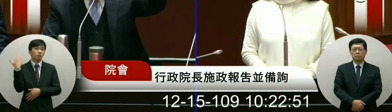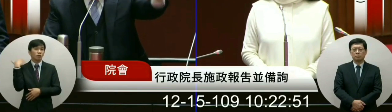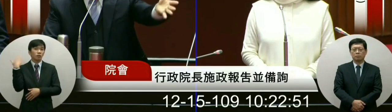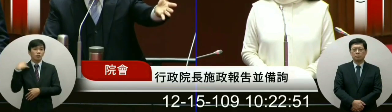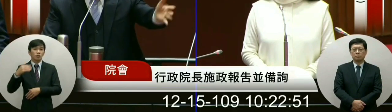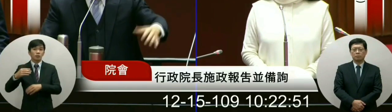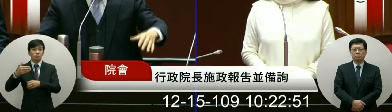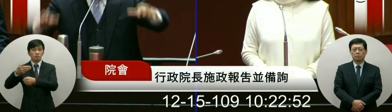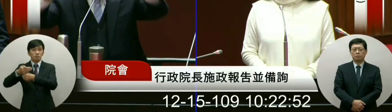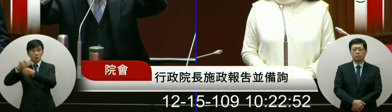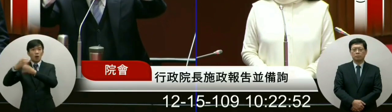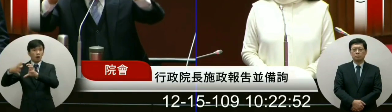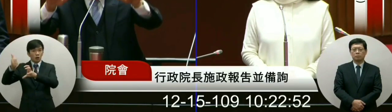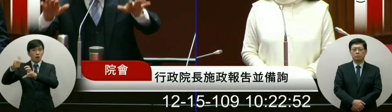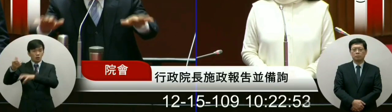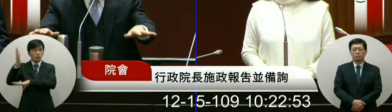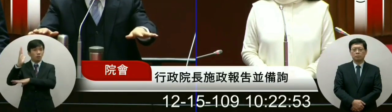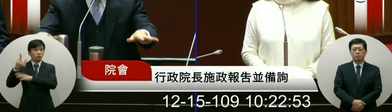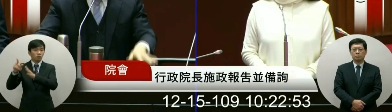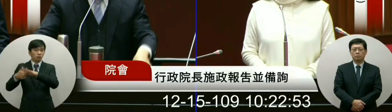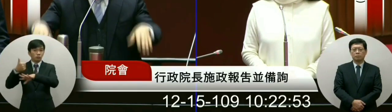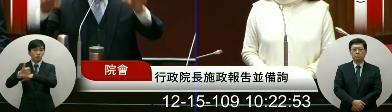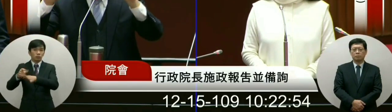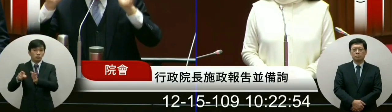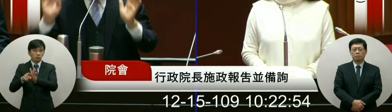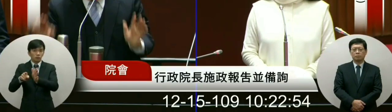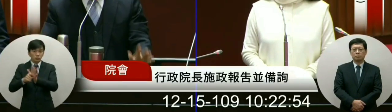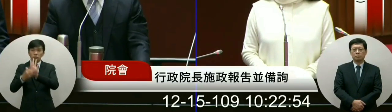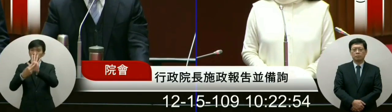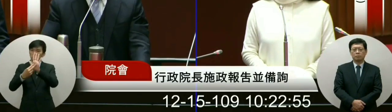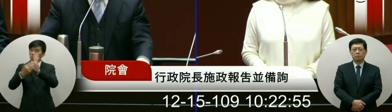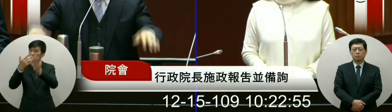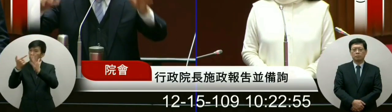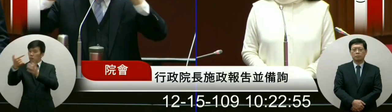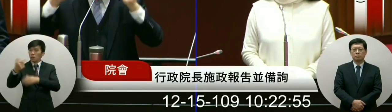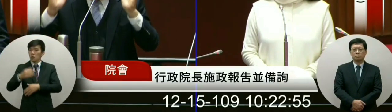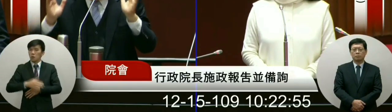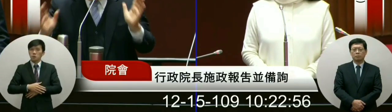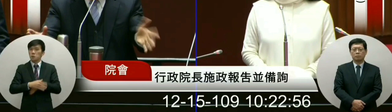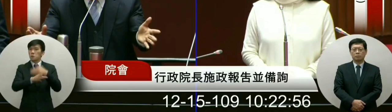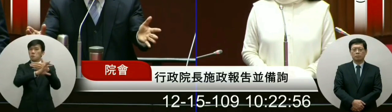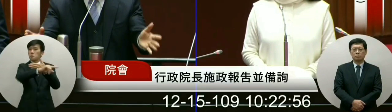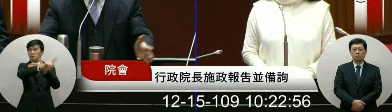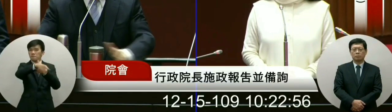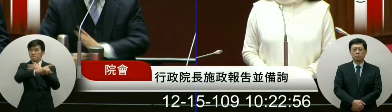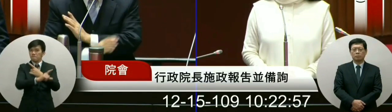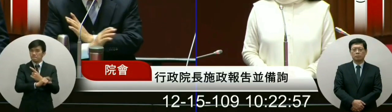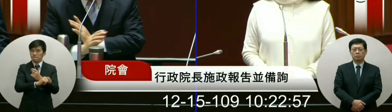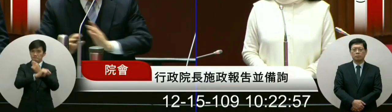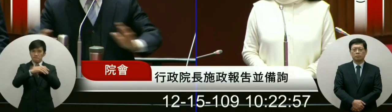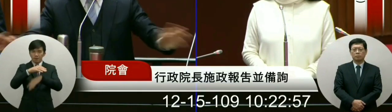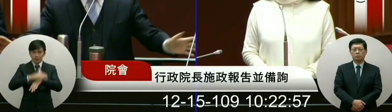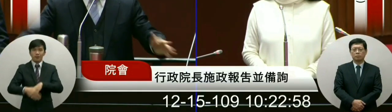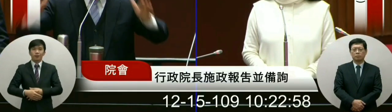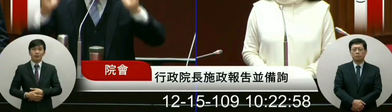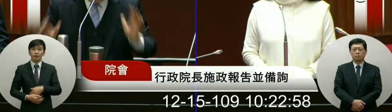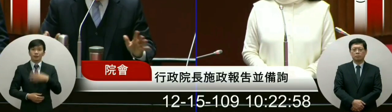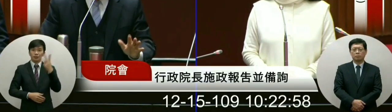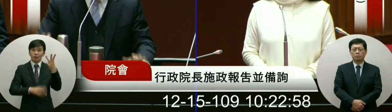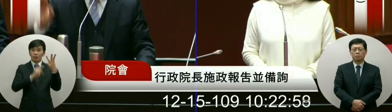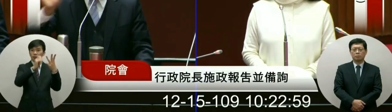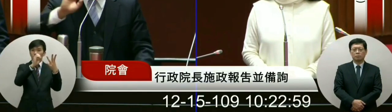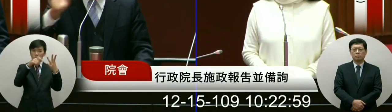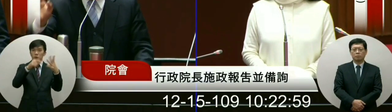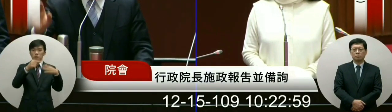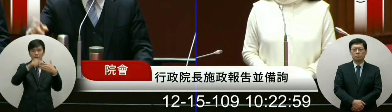政府的时候他们也讲得清清楚楚，这会被国际报复，这跟 WTO 的规范不同